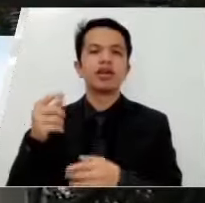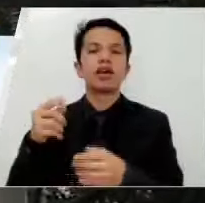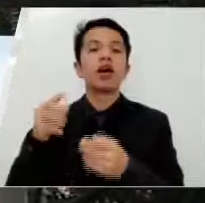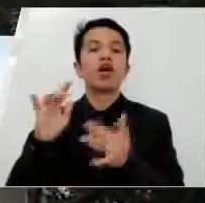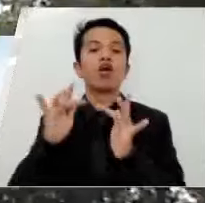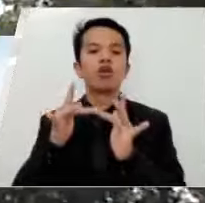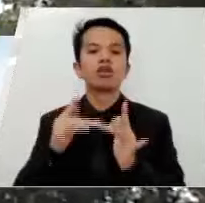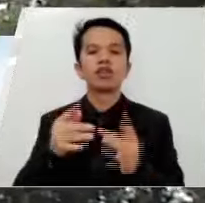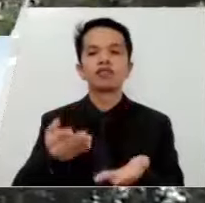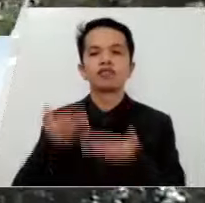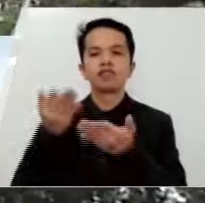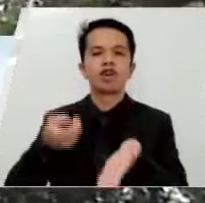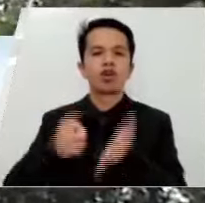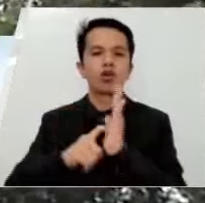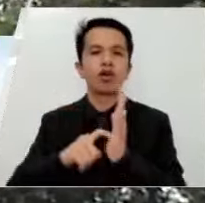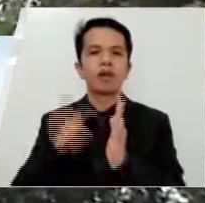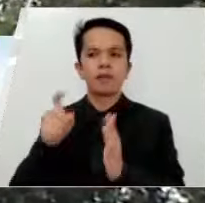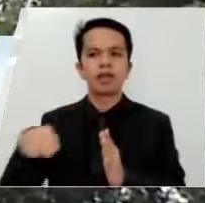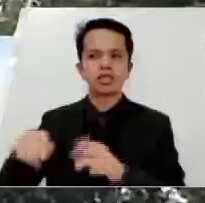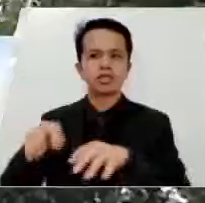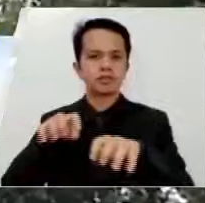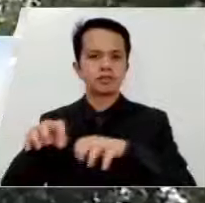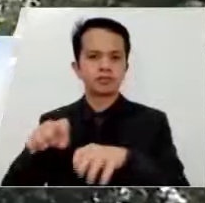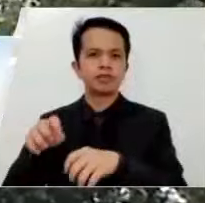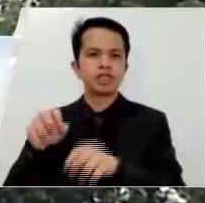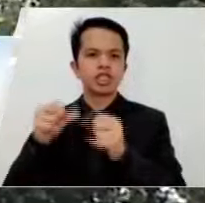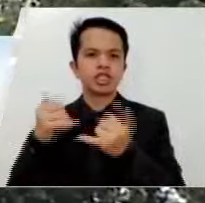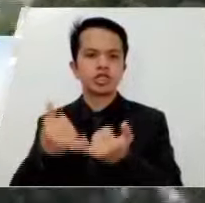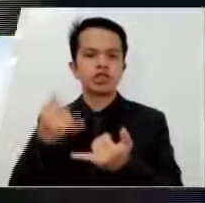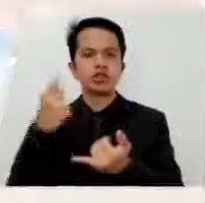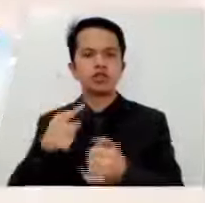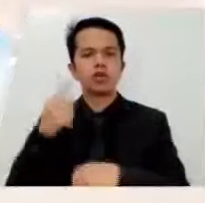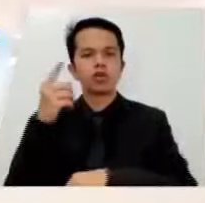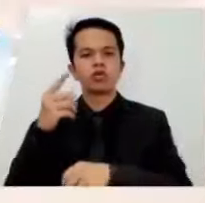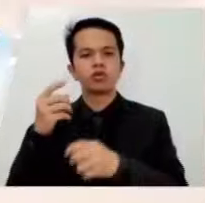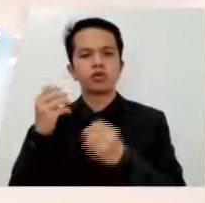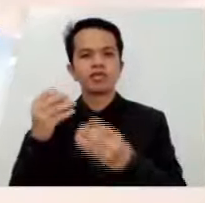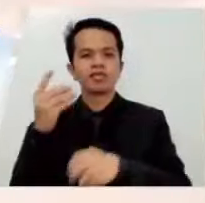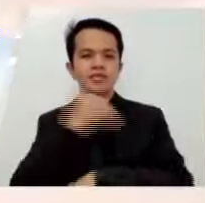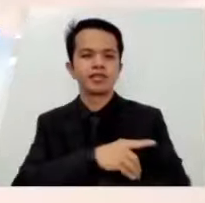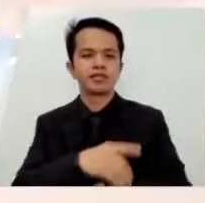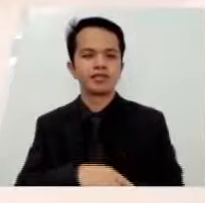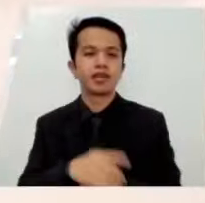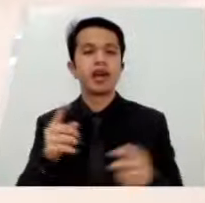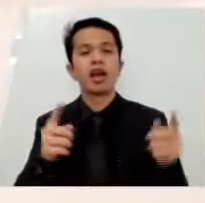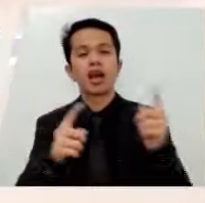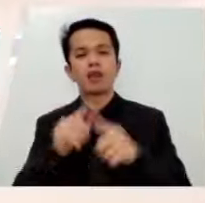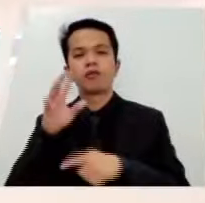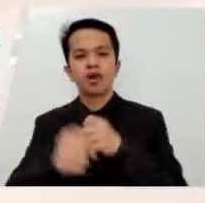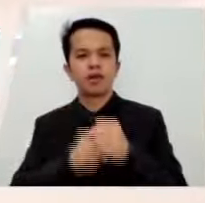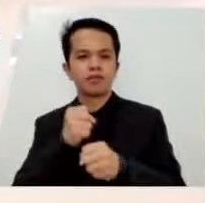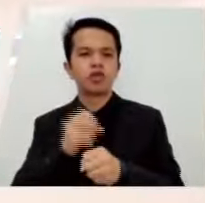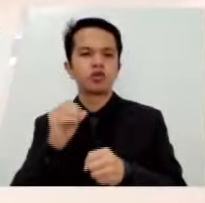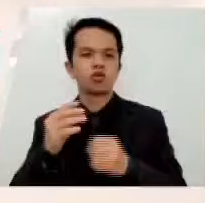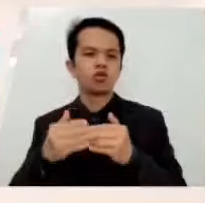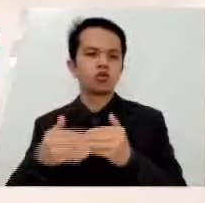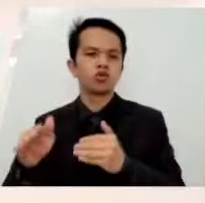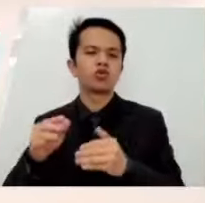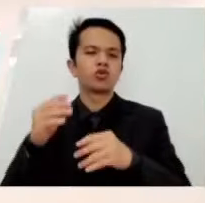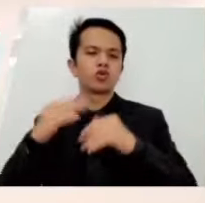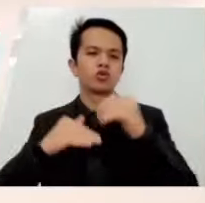na kailangang aksyonan ng mga ahensya sa loob ng ilang araw. Maaring umabot ng 5 taon o higit pa ang pagpapatayo ng isang